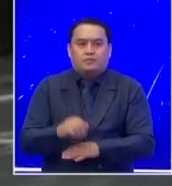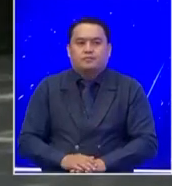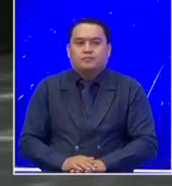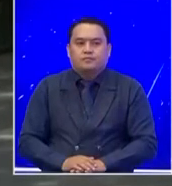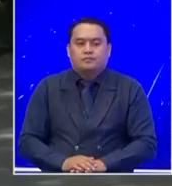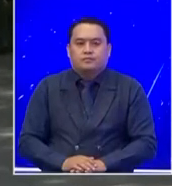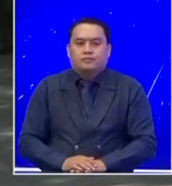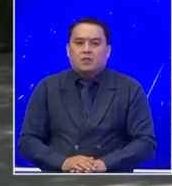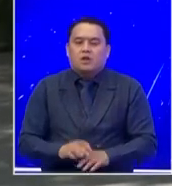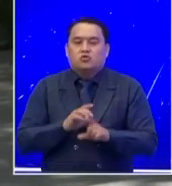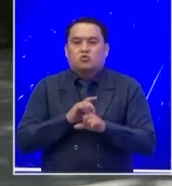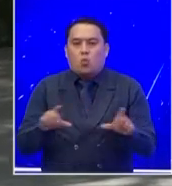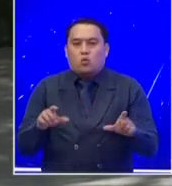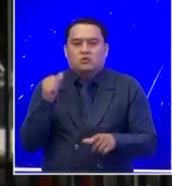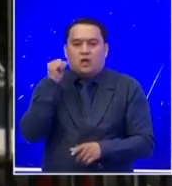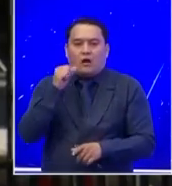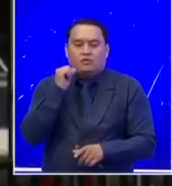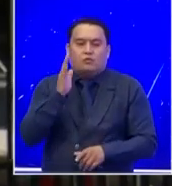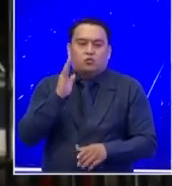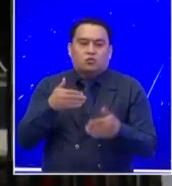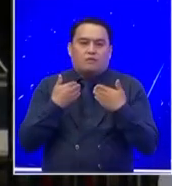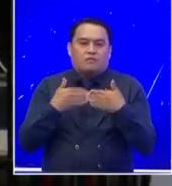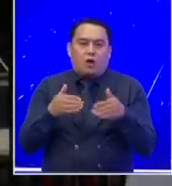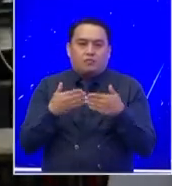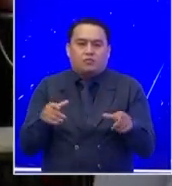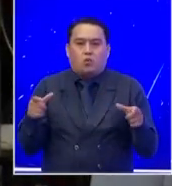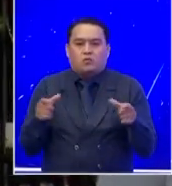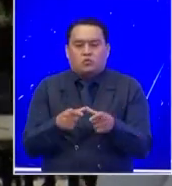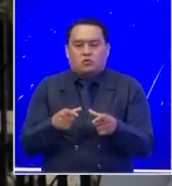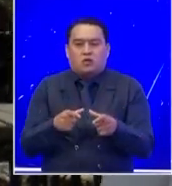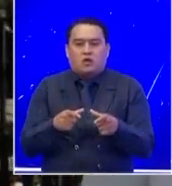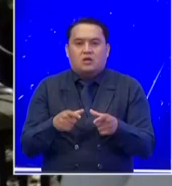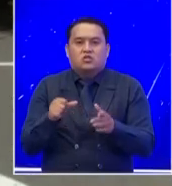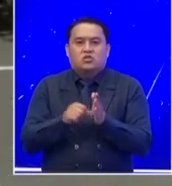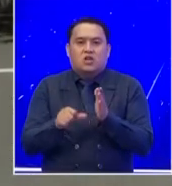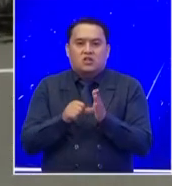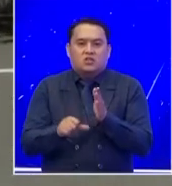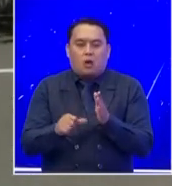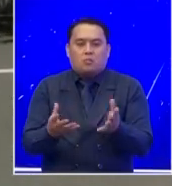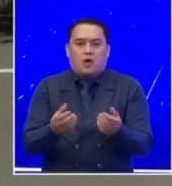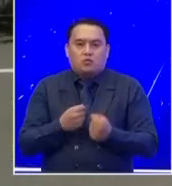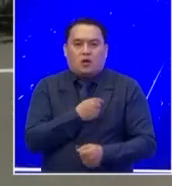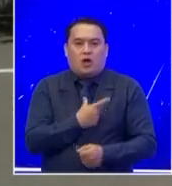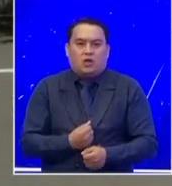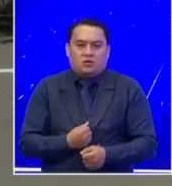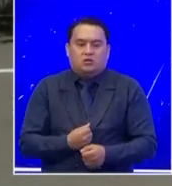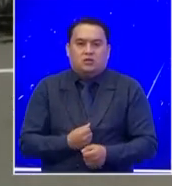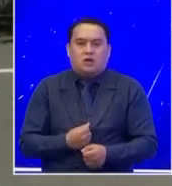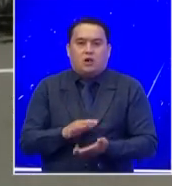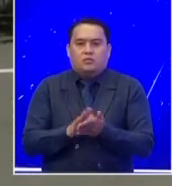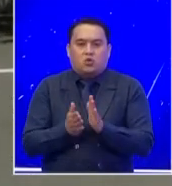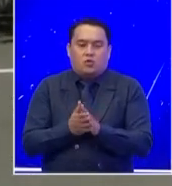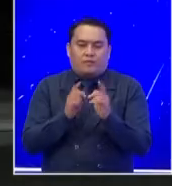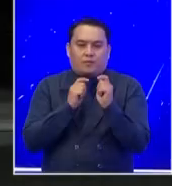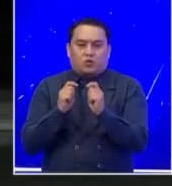завтра школа простится со своими выпускниками. Из-за текущей ситуации с коронавирусной инфекцией 60 учащихся получат аттестаты в непривычной